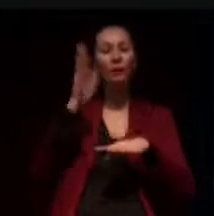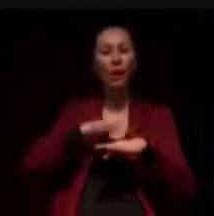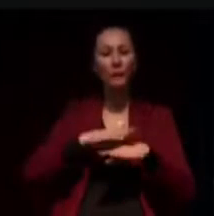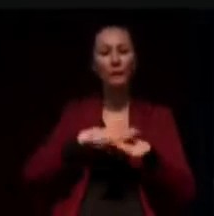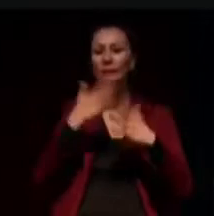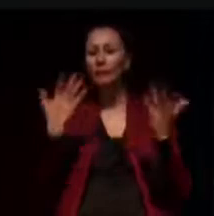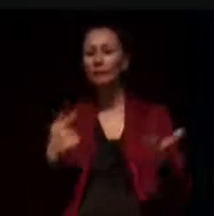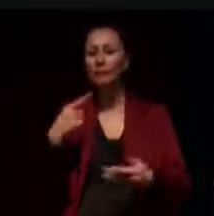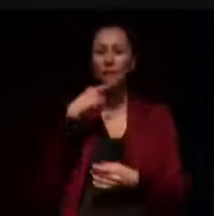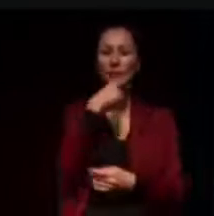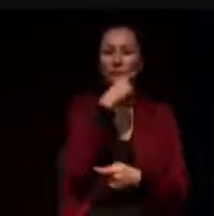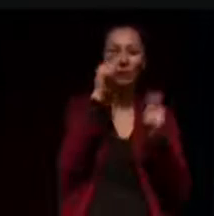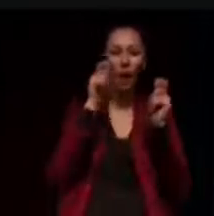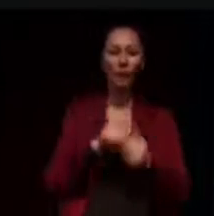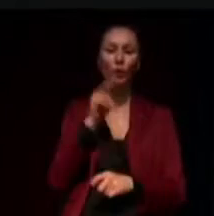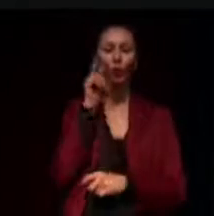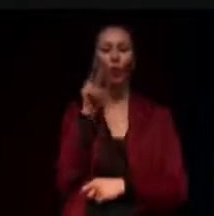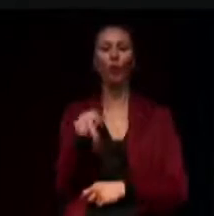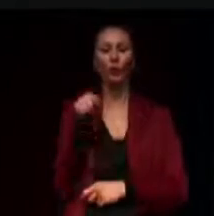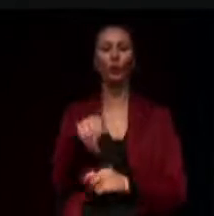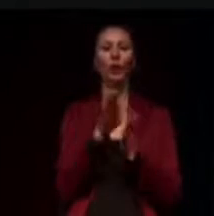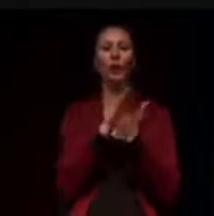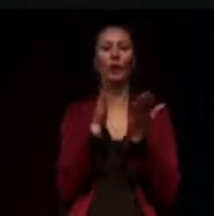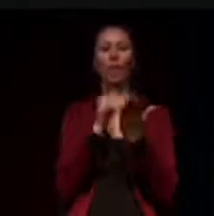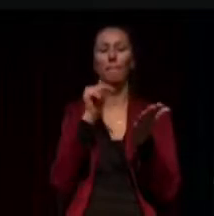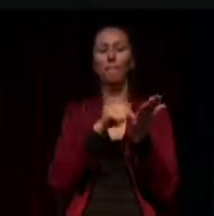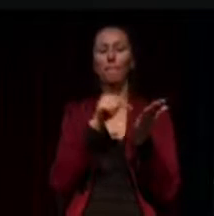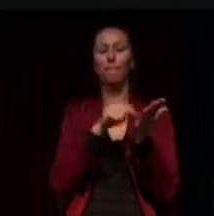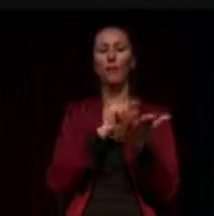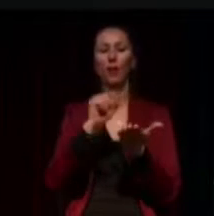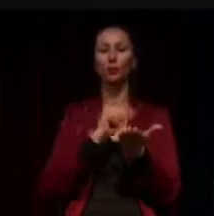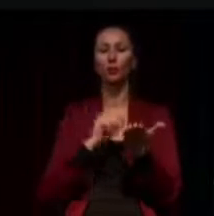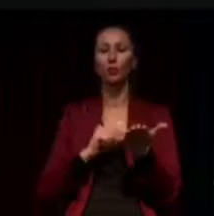nasıl koşullarda yaptığını gördük. Şu kitapta yazıyor.